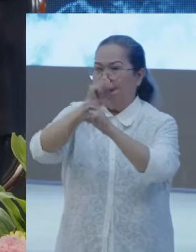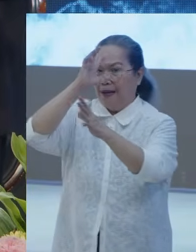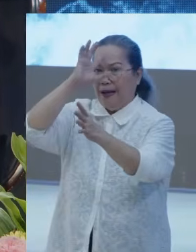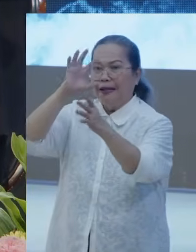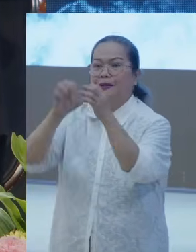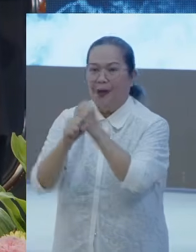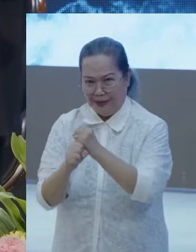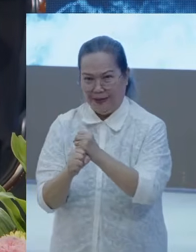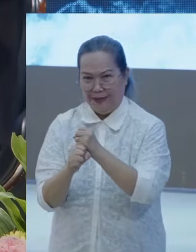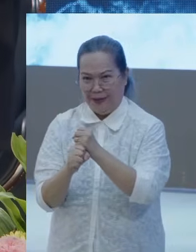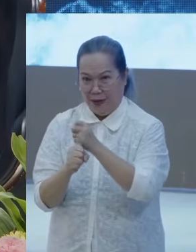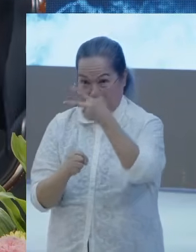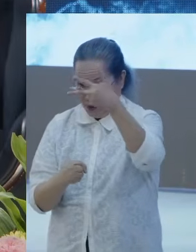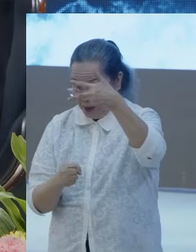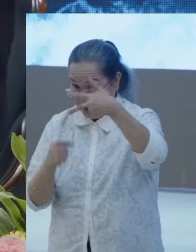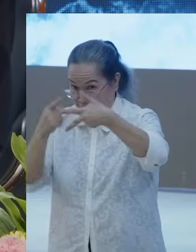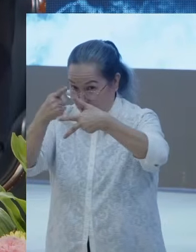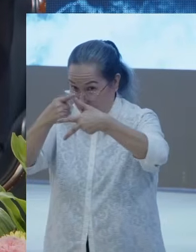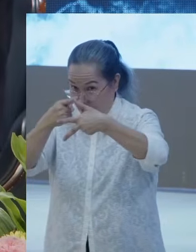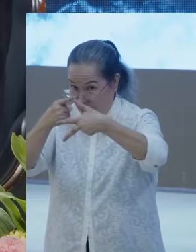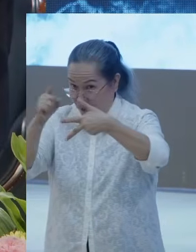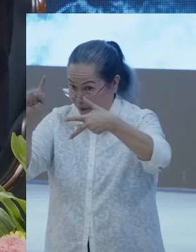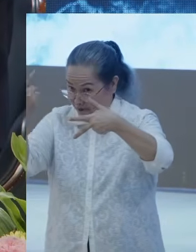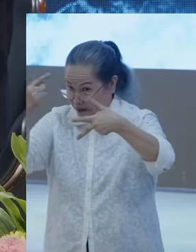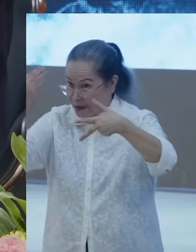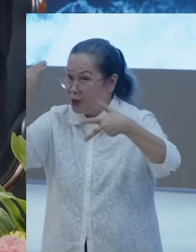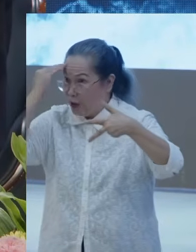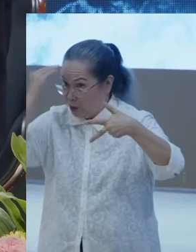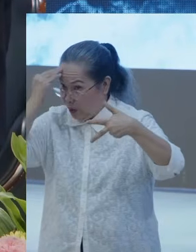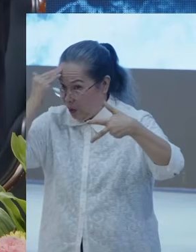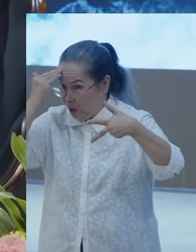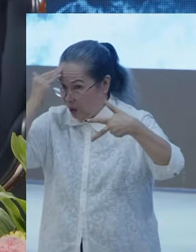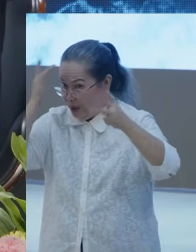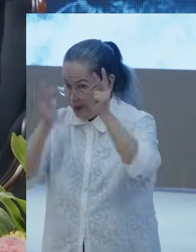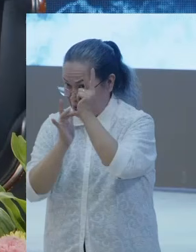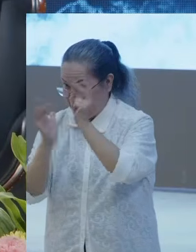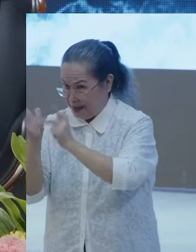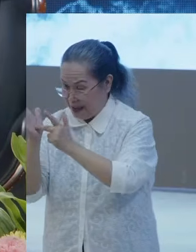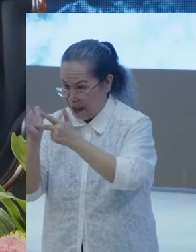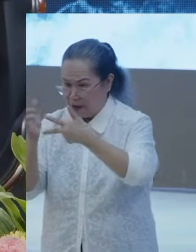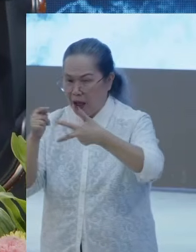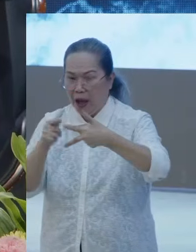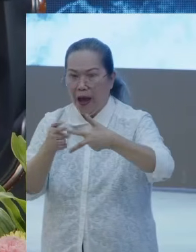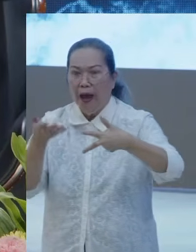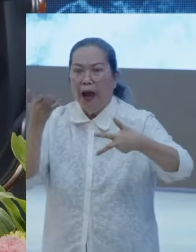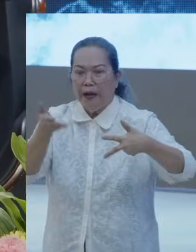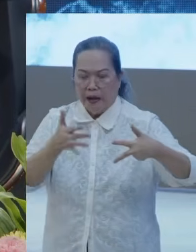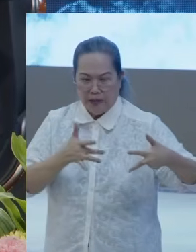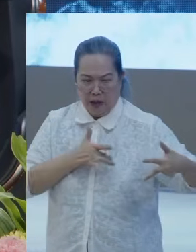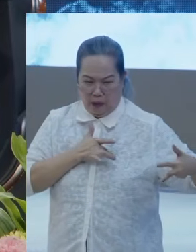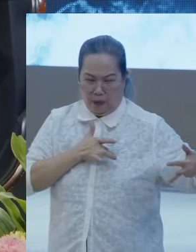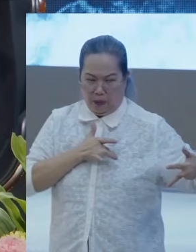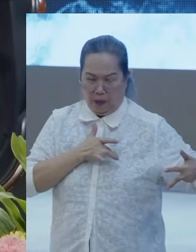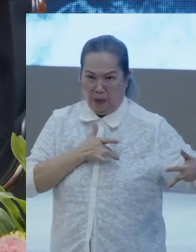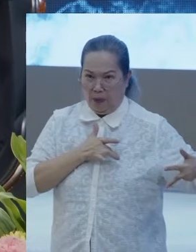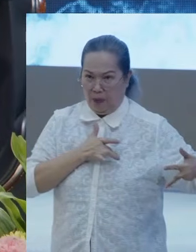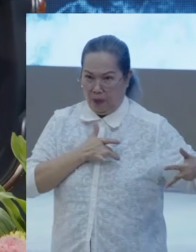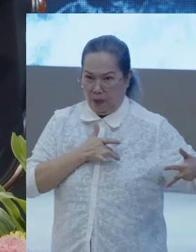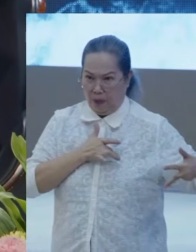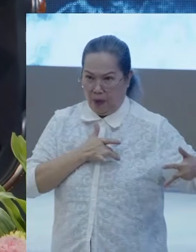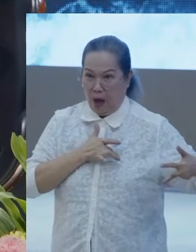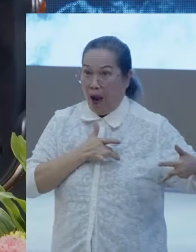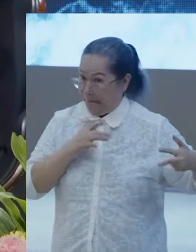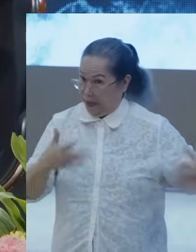trust. No? Nag-uumpisa sa kaalaman, nagpo-progress sa conviction, pero